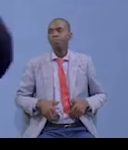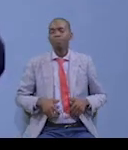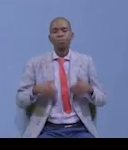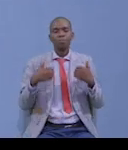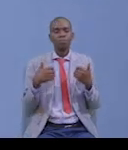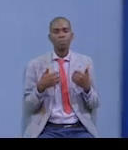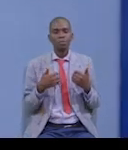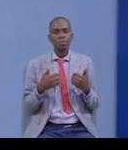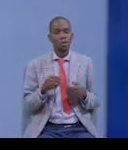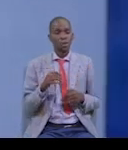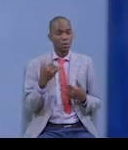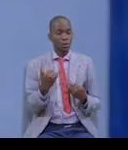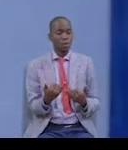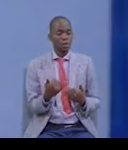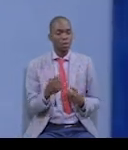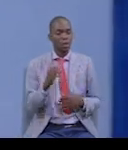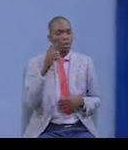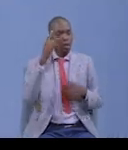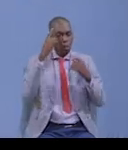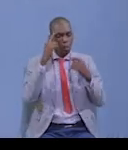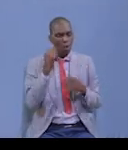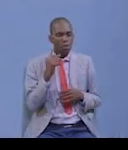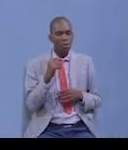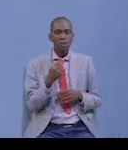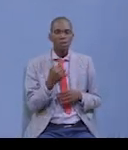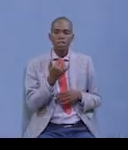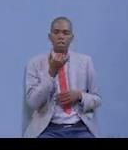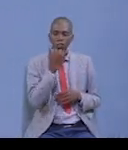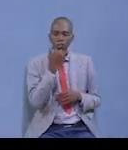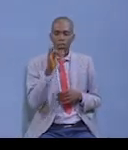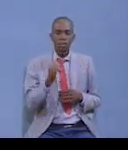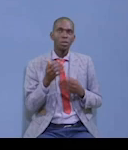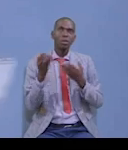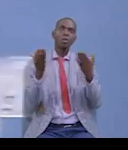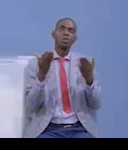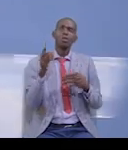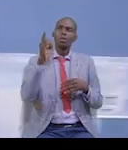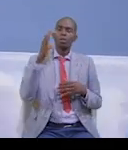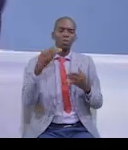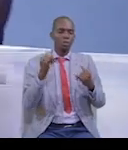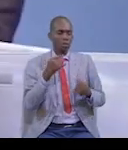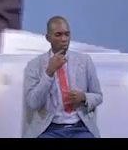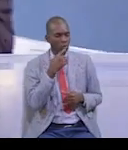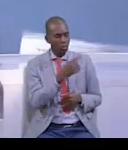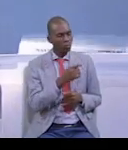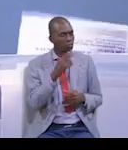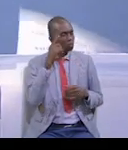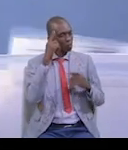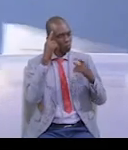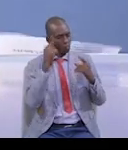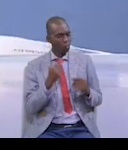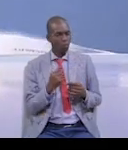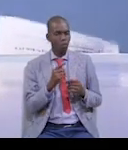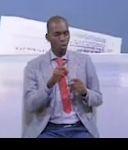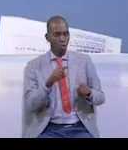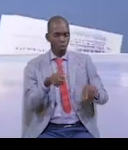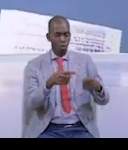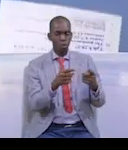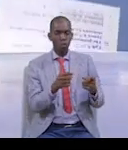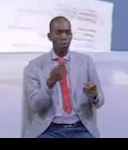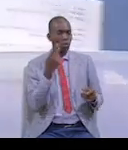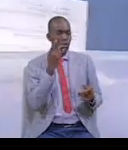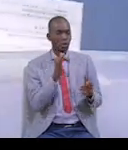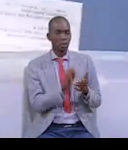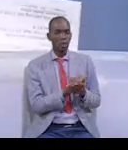నెగటివ్లీ సర్వింగ్ వ్యతిరేకమైన సేవ. గాడ్ సెడ్ మోషేస్. దేవుడు చెప్పాడు మోషే, గో స్పీక్ టు దట్ రాక్. వెళ్ళి ఆ రాతి